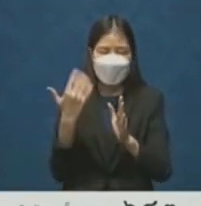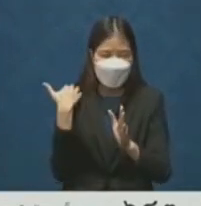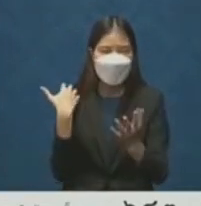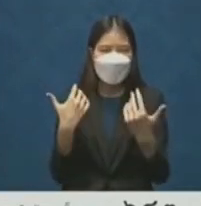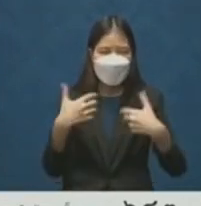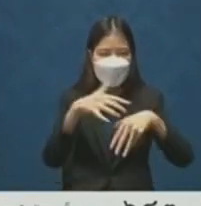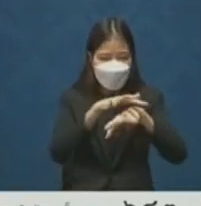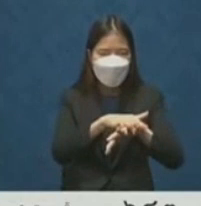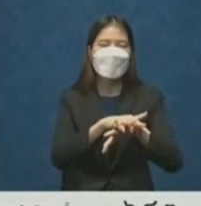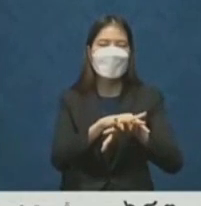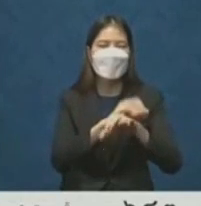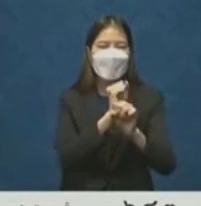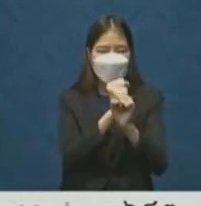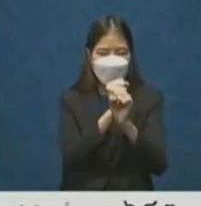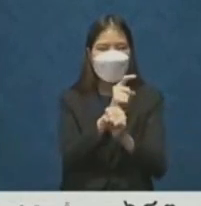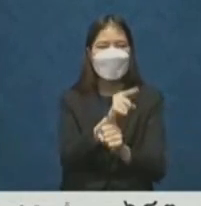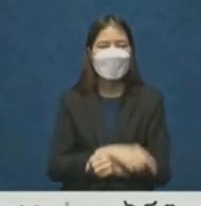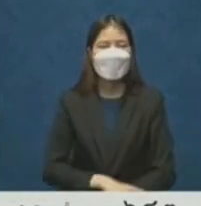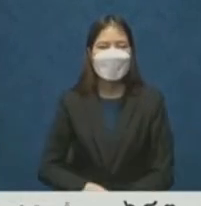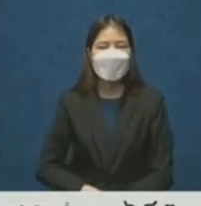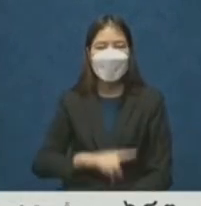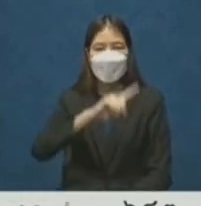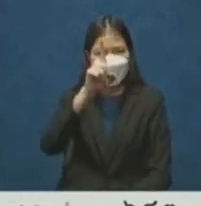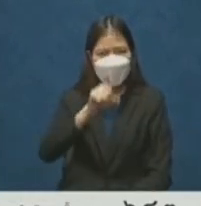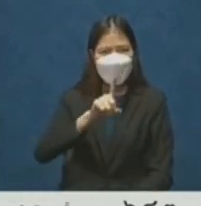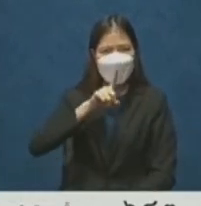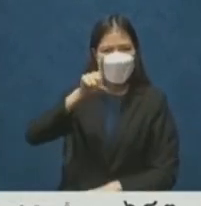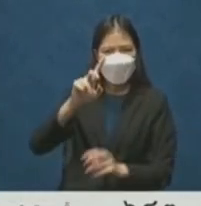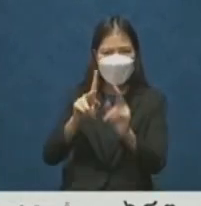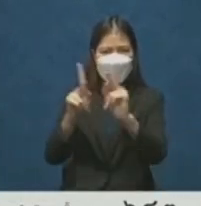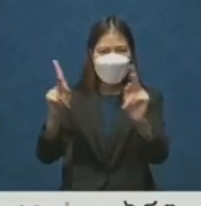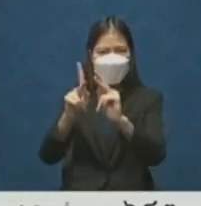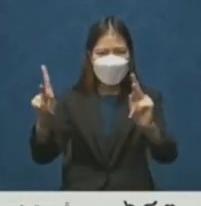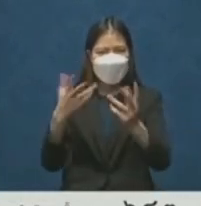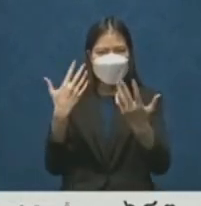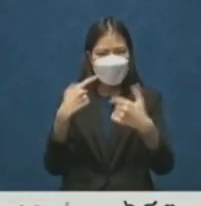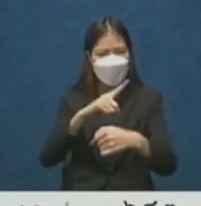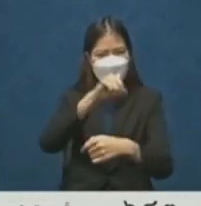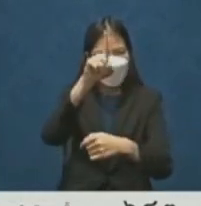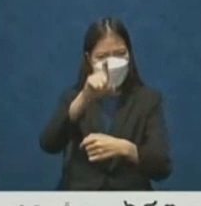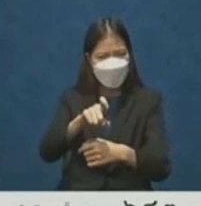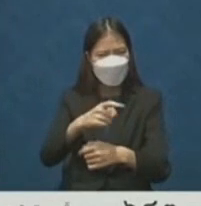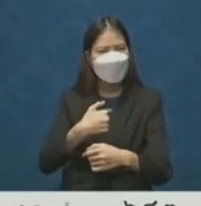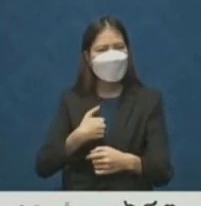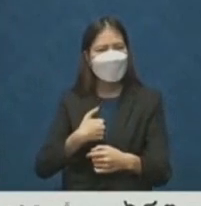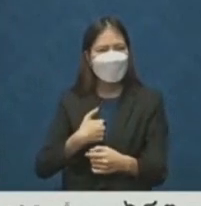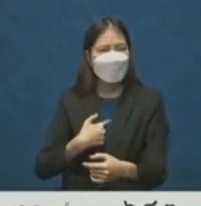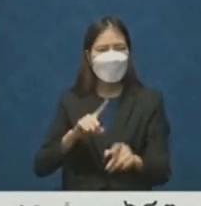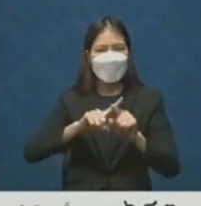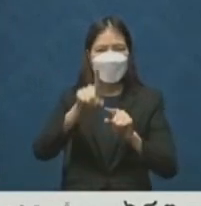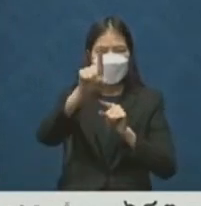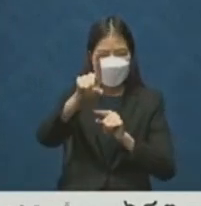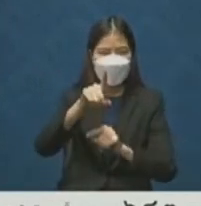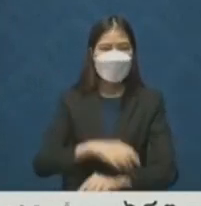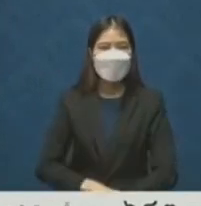นั้นด้วยผมมีข้อสงสัยซึ่งจะต้องสอบถามคณะกรรมการแล้วก็สอบถามความเข้าใจบางประการด้วยนะ